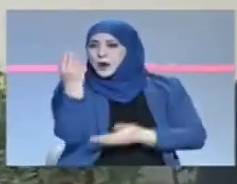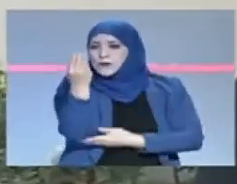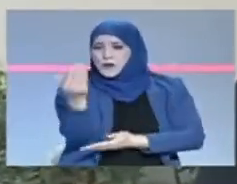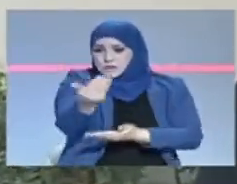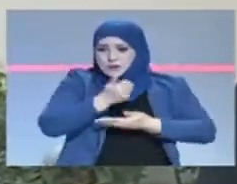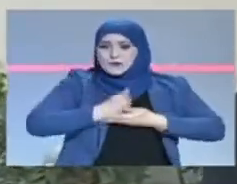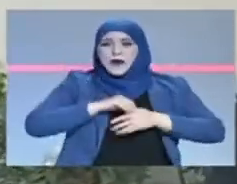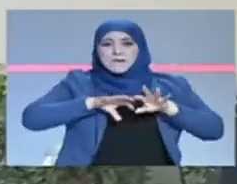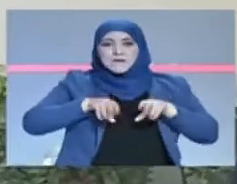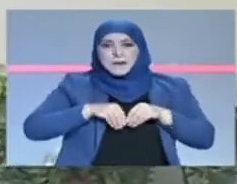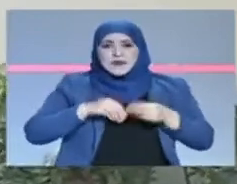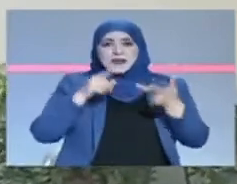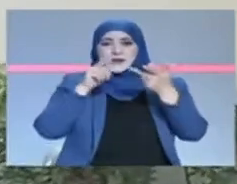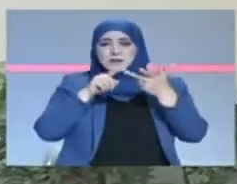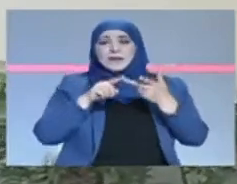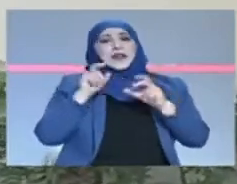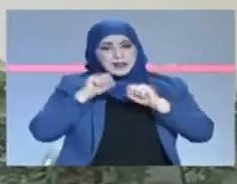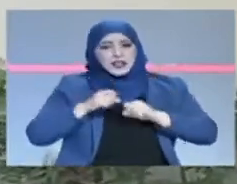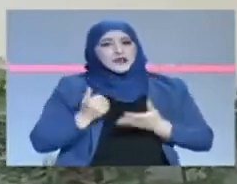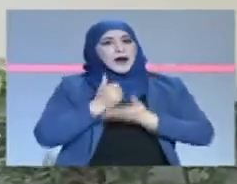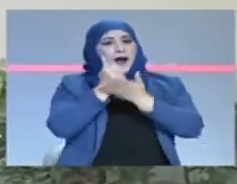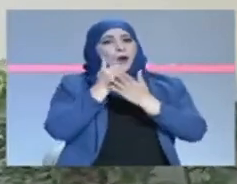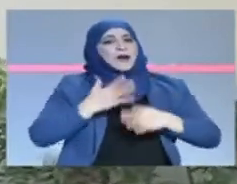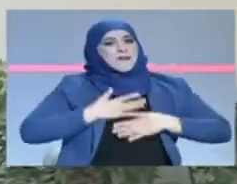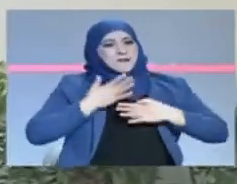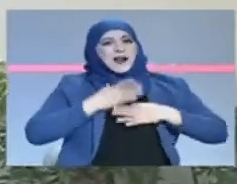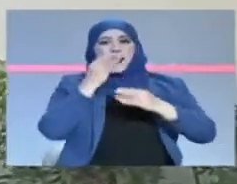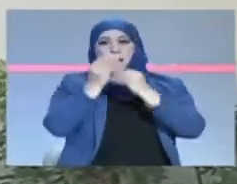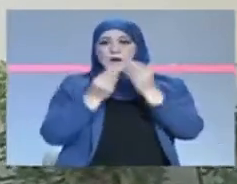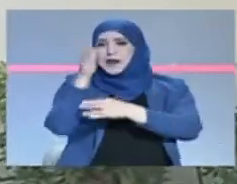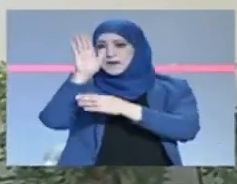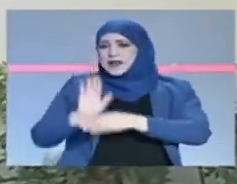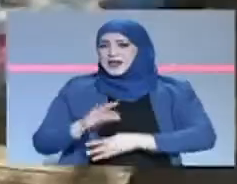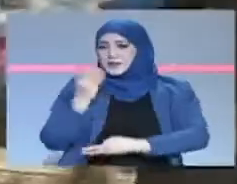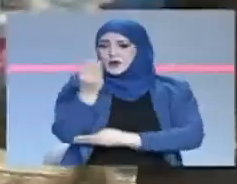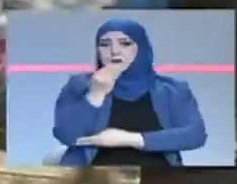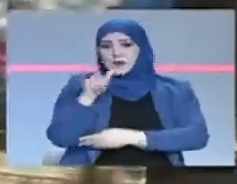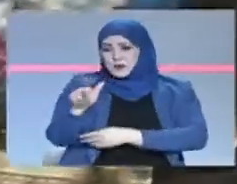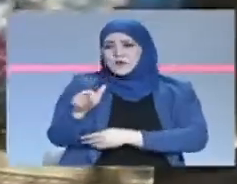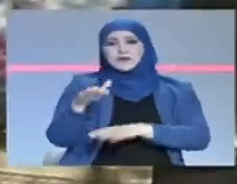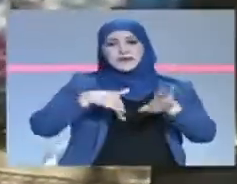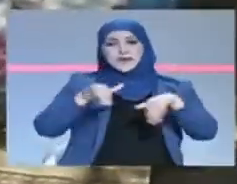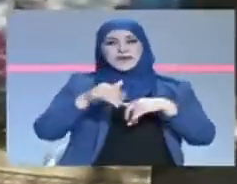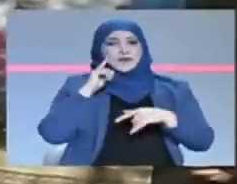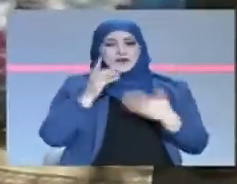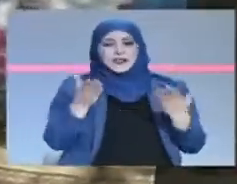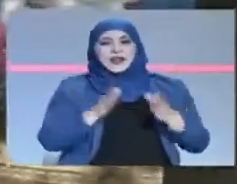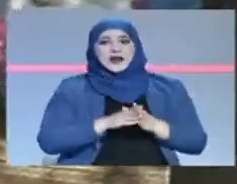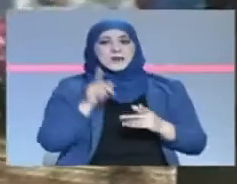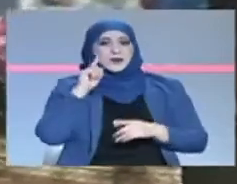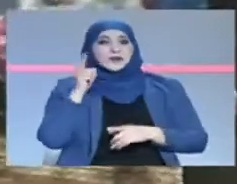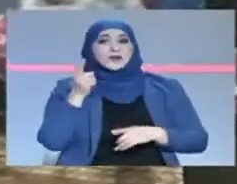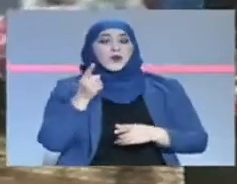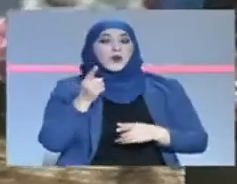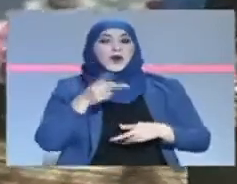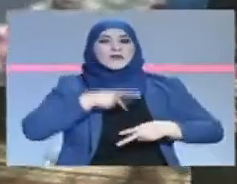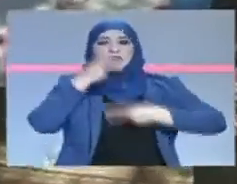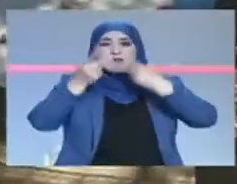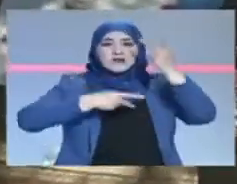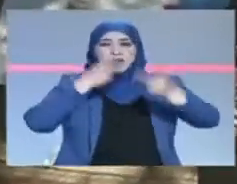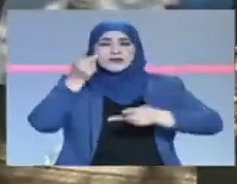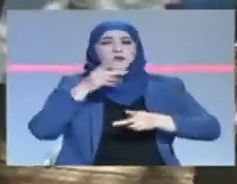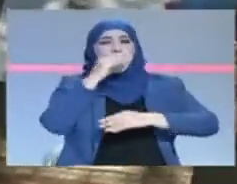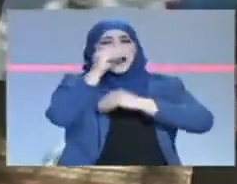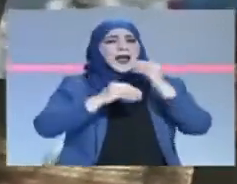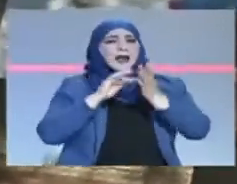هذه، تجم تدخل فرحة وتحفظ صغير اللي هو الآن في الشارع. هي رسالة مضمنة من أطفال أسواس المحرس للعالم